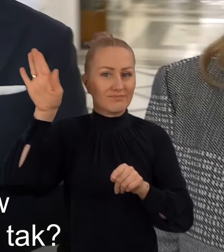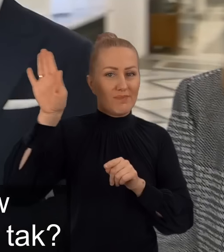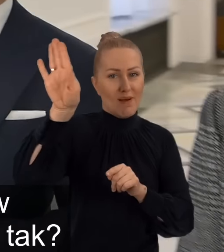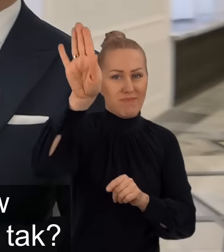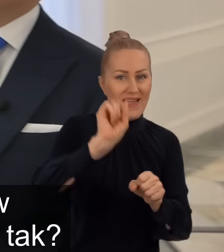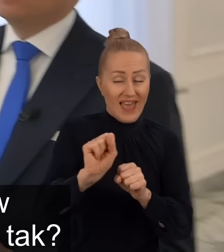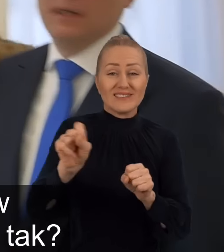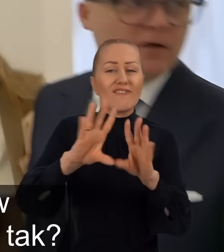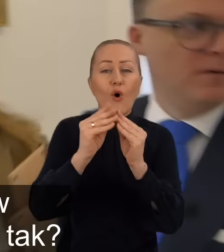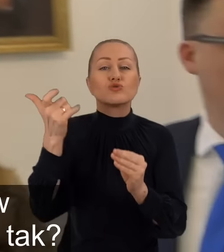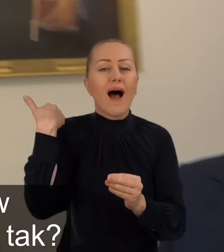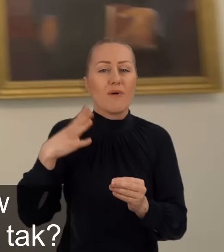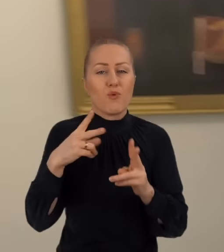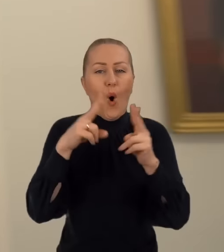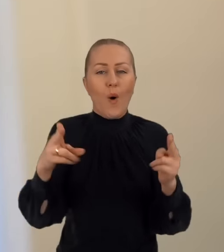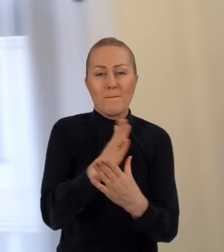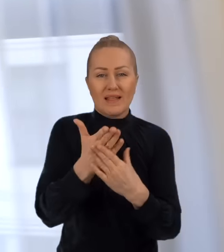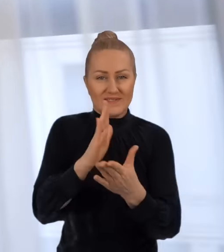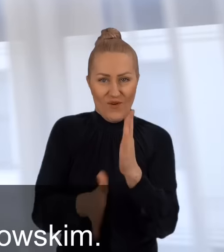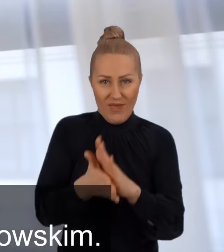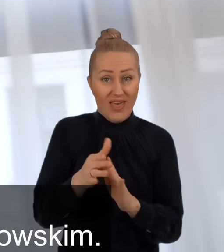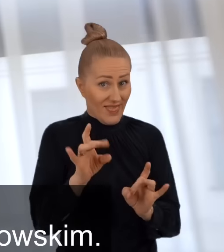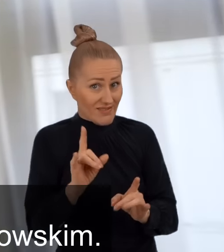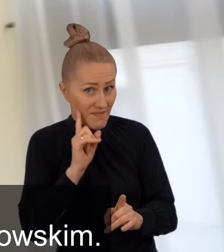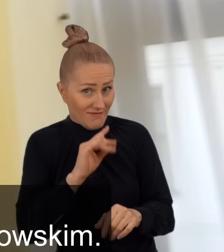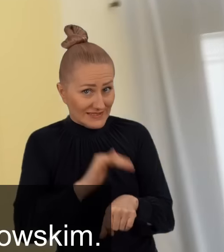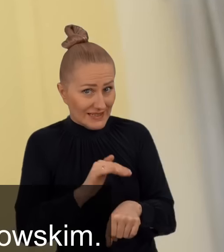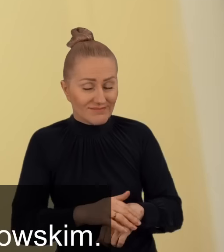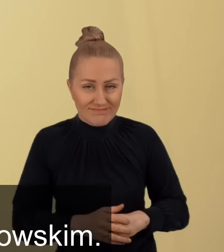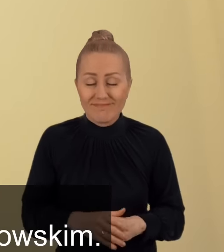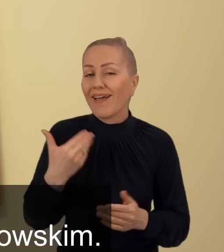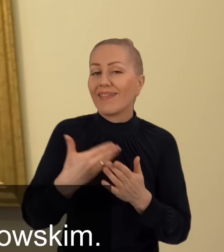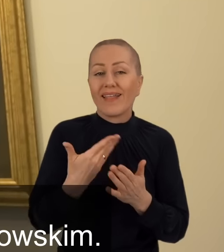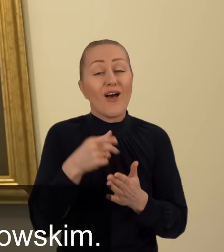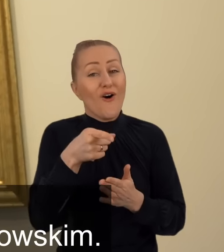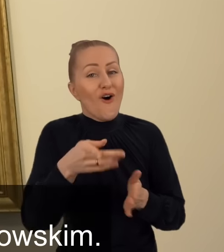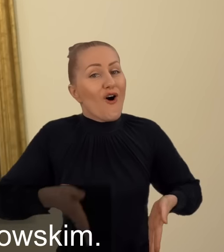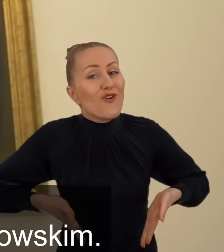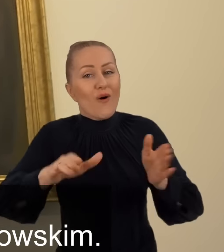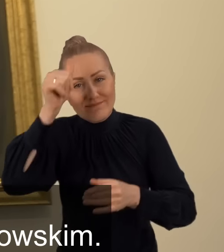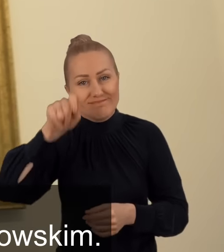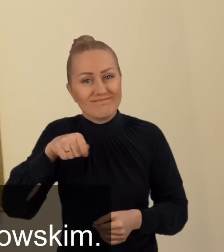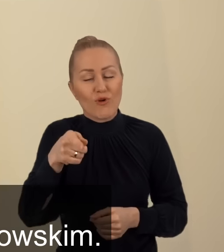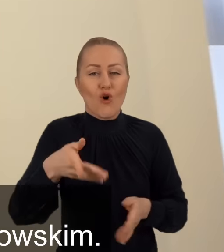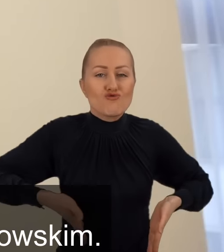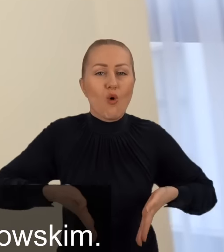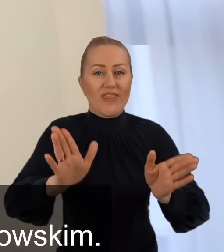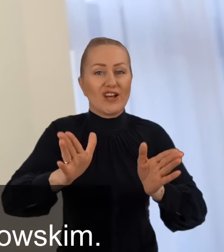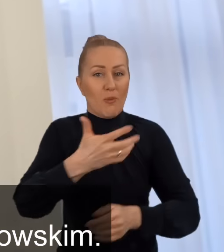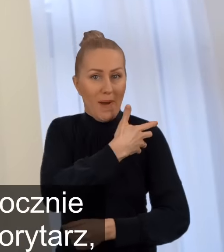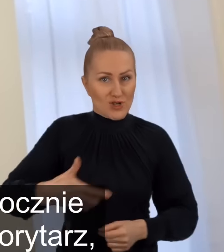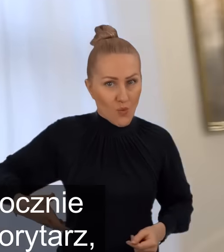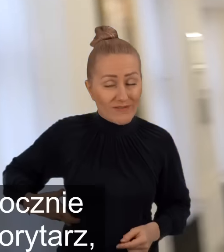marszałków Sejmu okresu międzywojennego. Prawda? Tak, zgadza się. Tak. Dlatego ten korytarz nazywany jest korytarzem